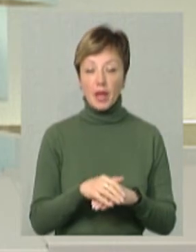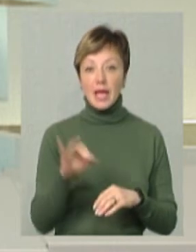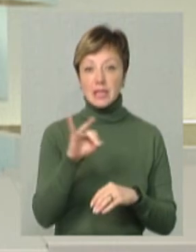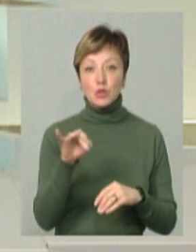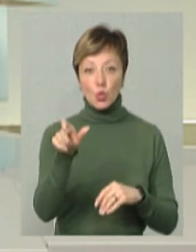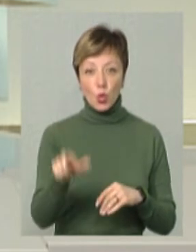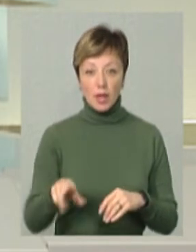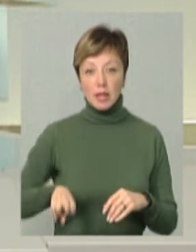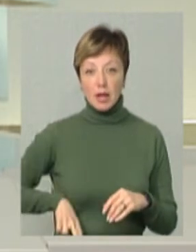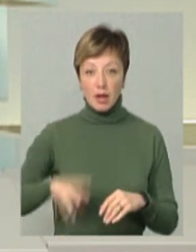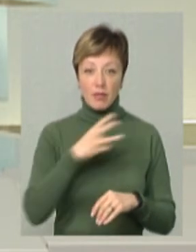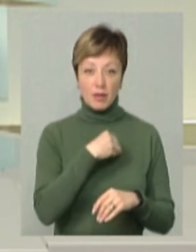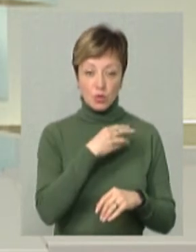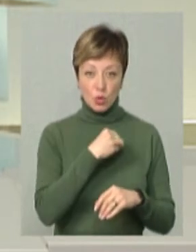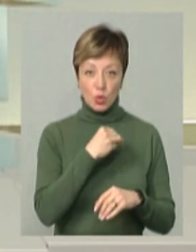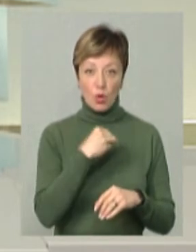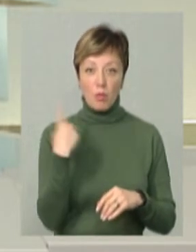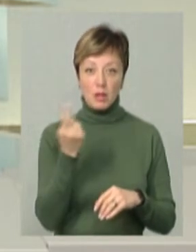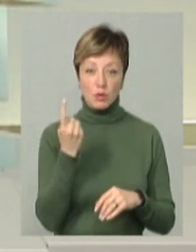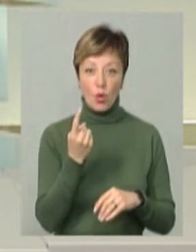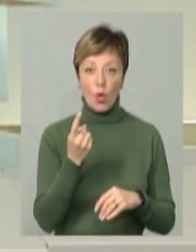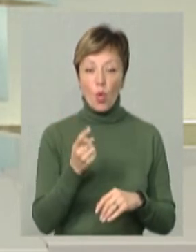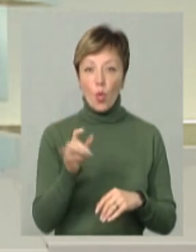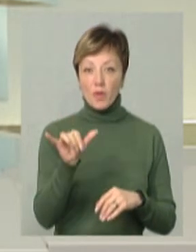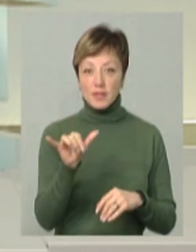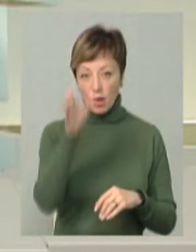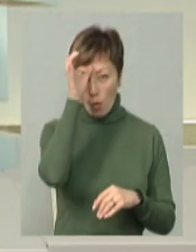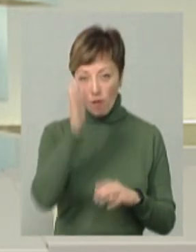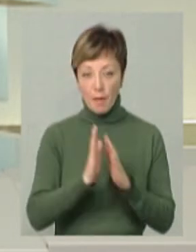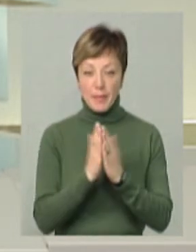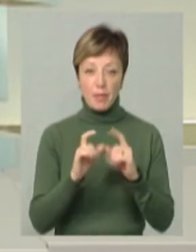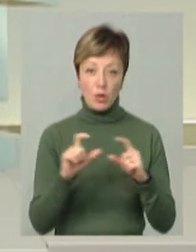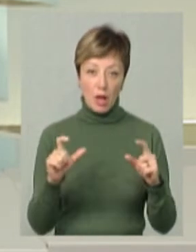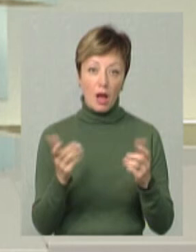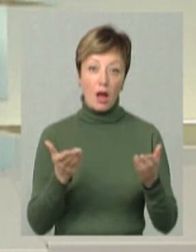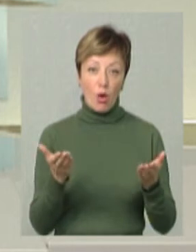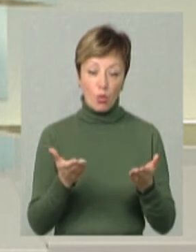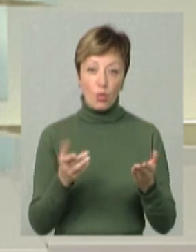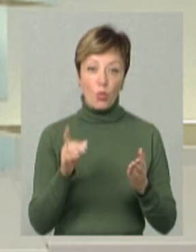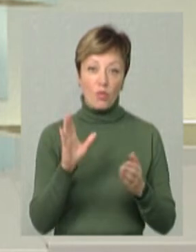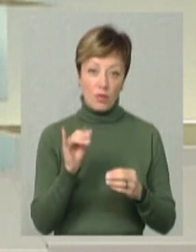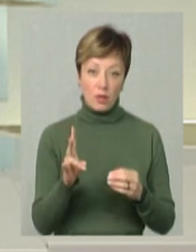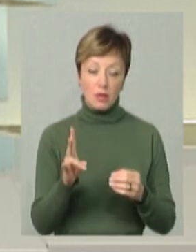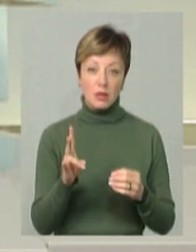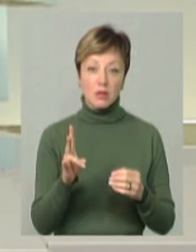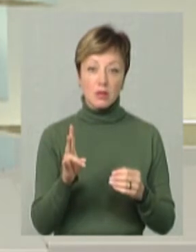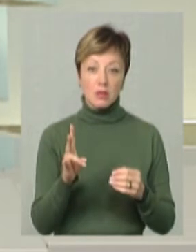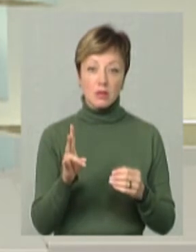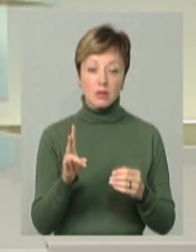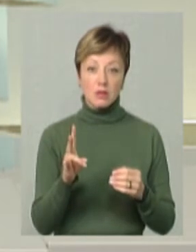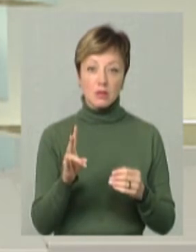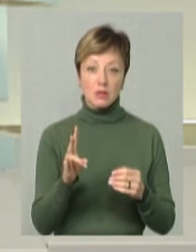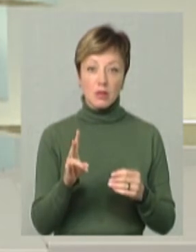історик, директор Львівської обласної універсальної наукової бібліотеки, яку він, ну,